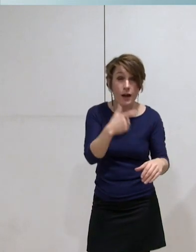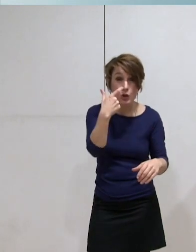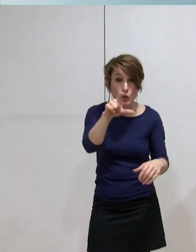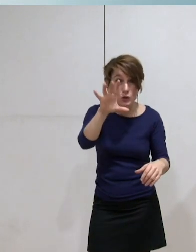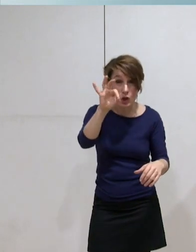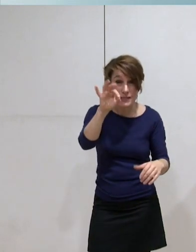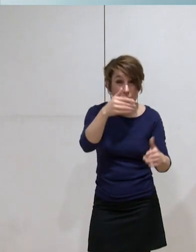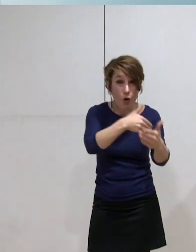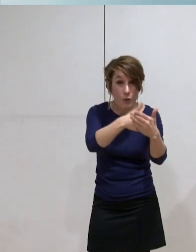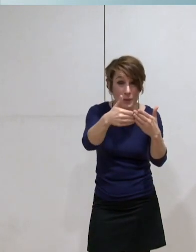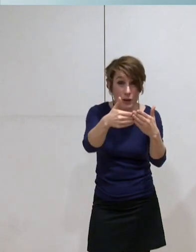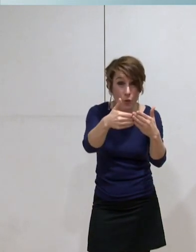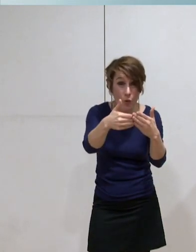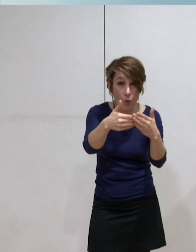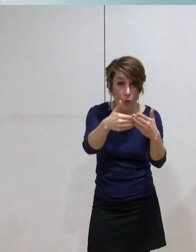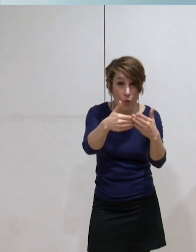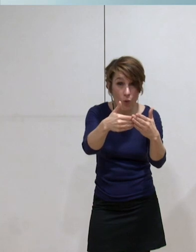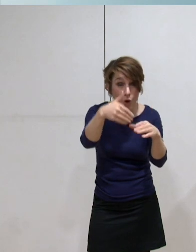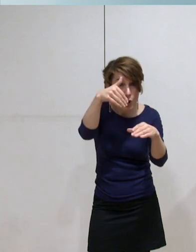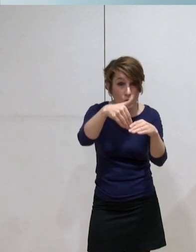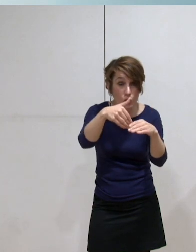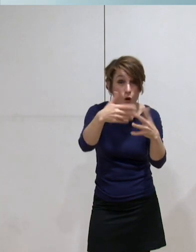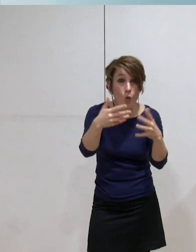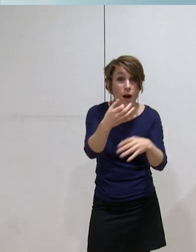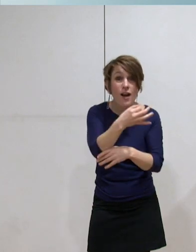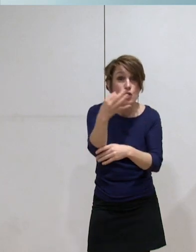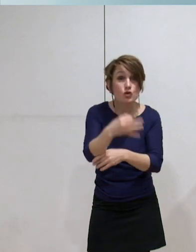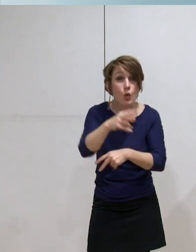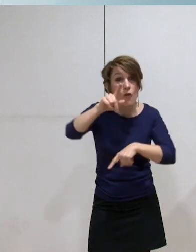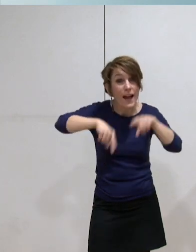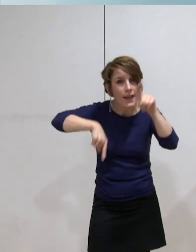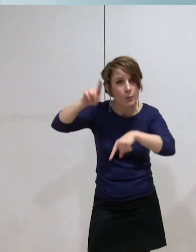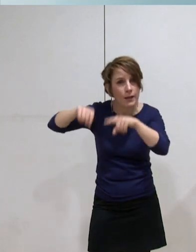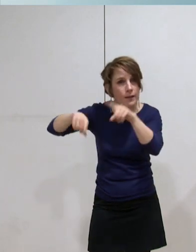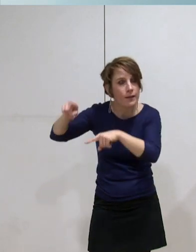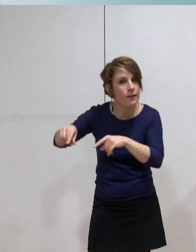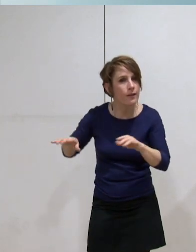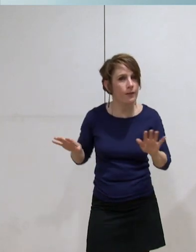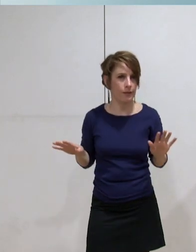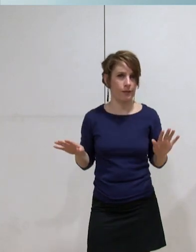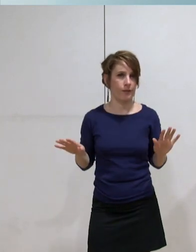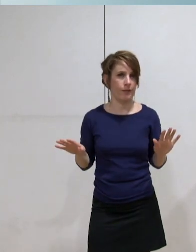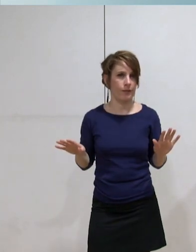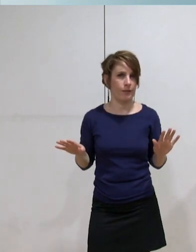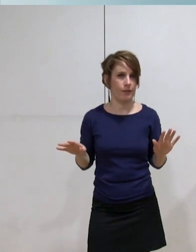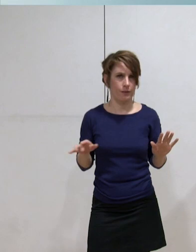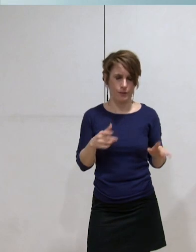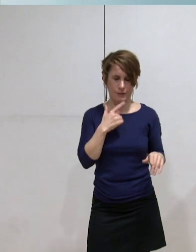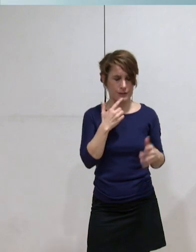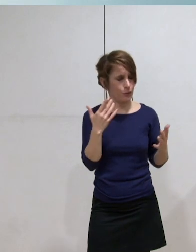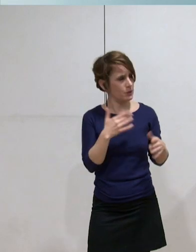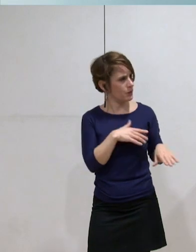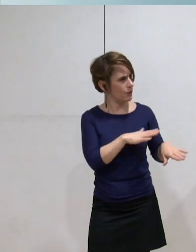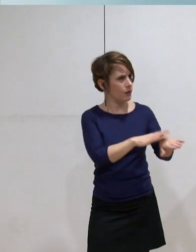millions qui sont à taux variable vous êtes donc avec